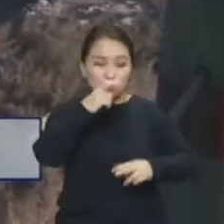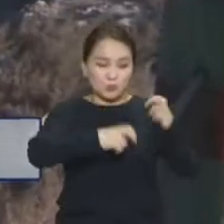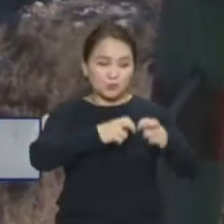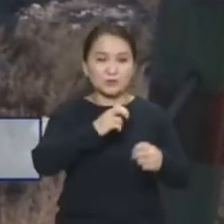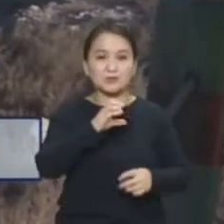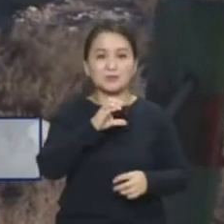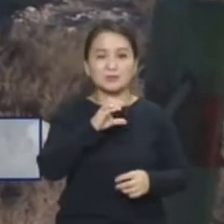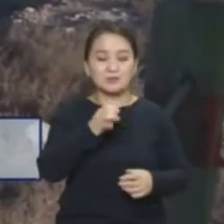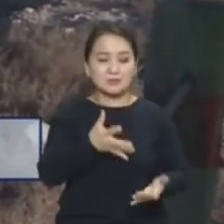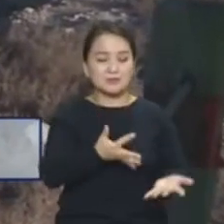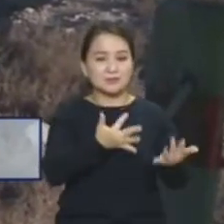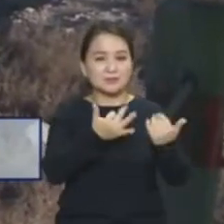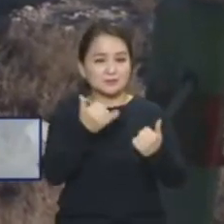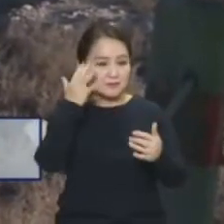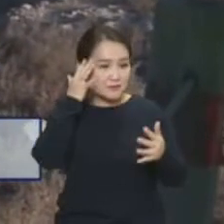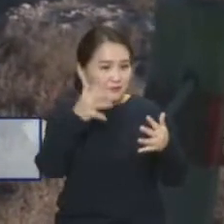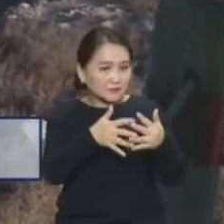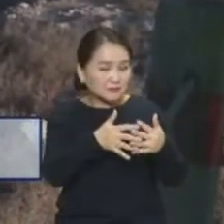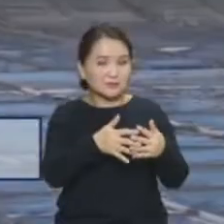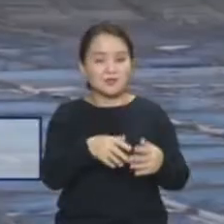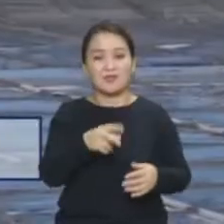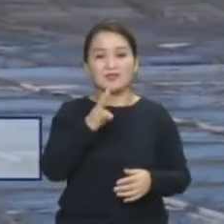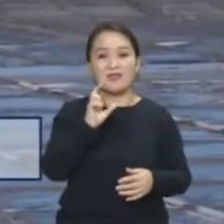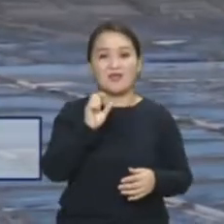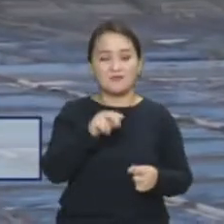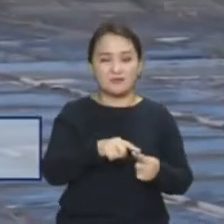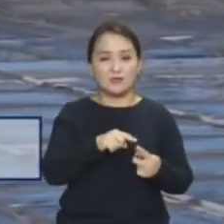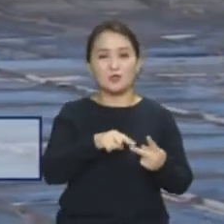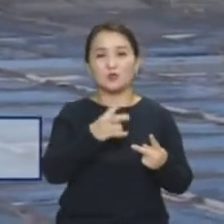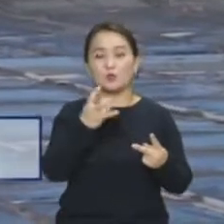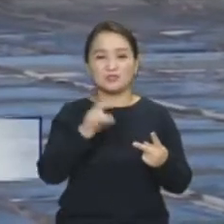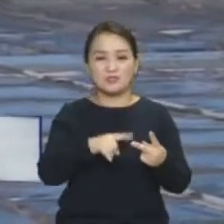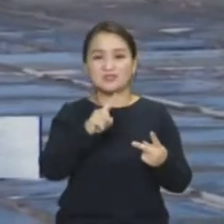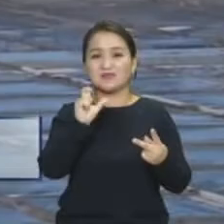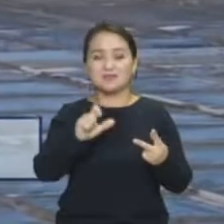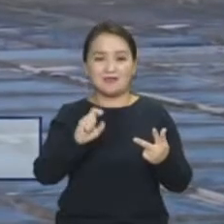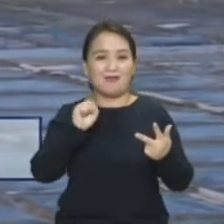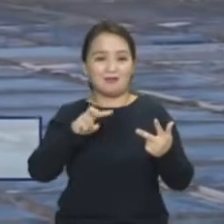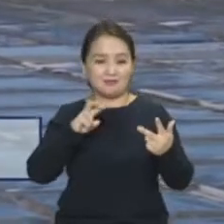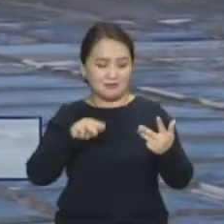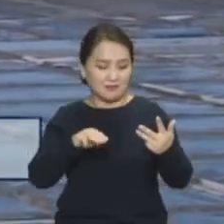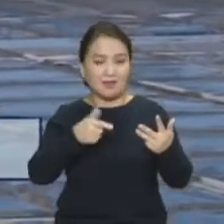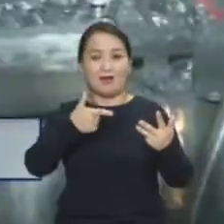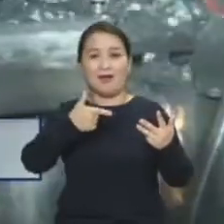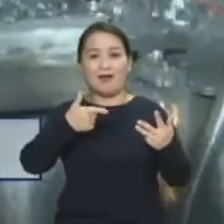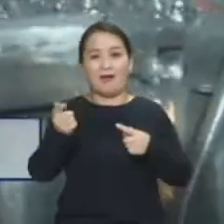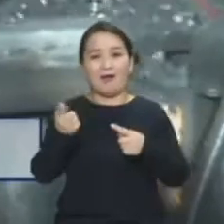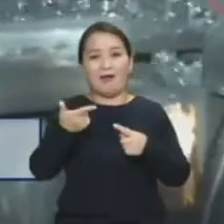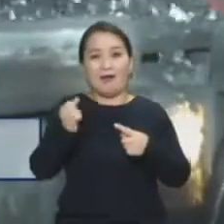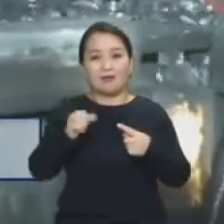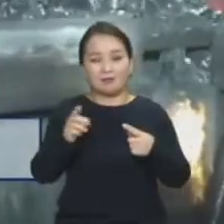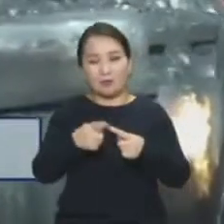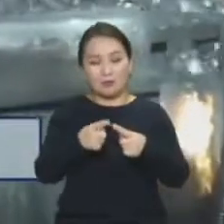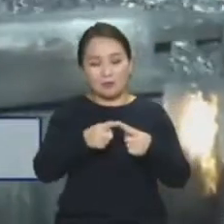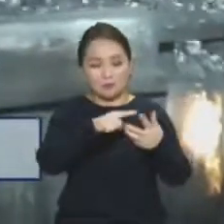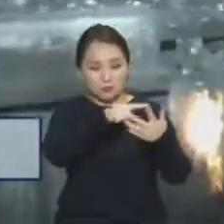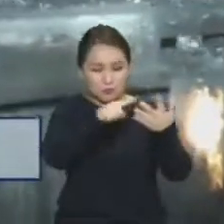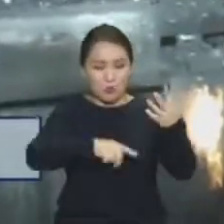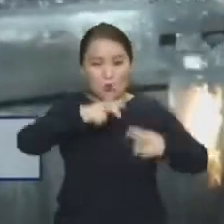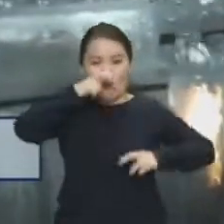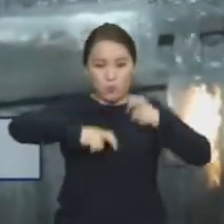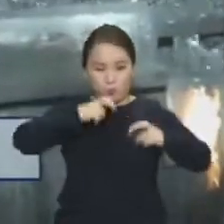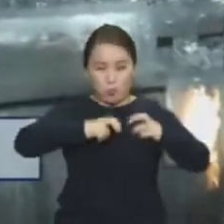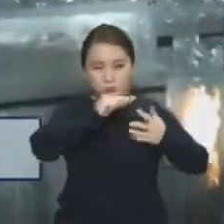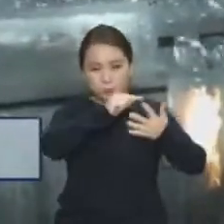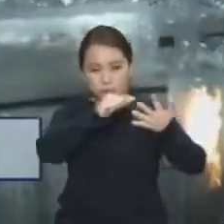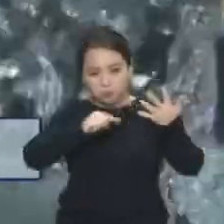чухал ач холбогдол бүхий бүтээгдэхүүнүүд болох нефт, нүүрс, зис, алт, ган төмөрлөгийн боловсруулах үйлдвэрүүдийг барьж ашиглах